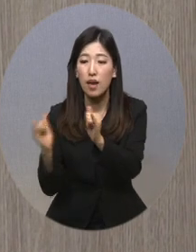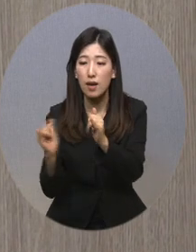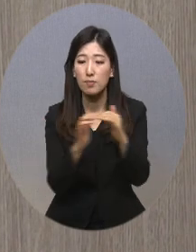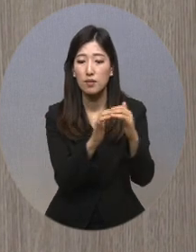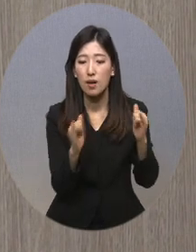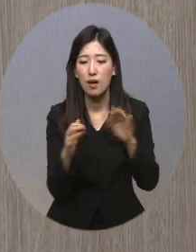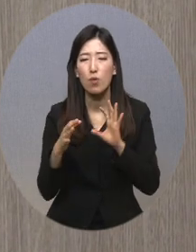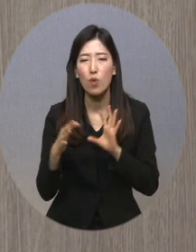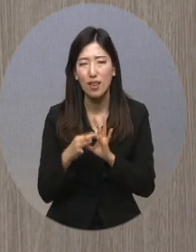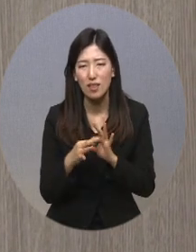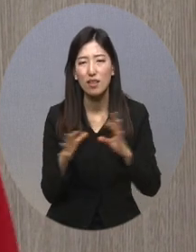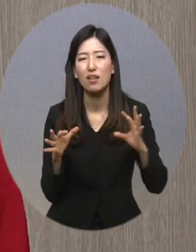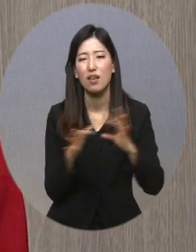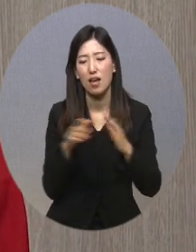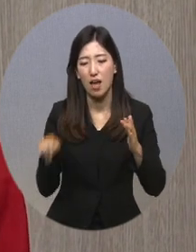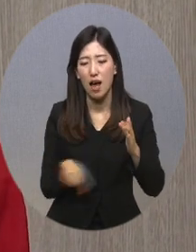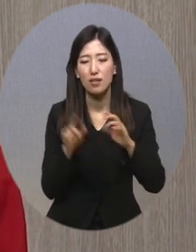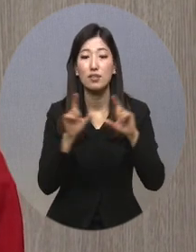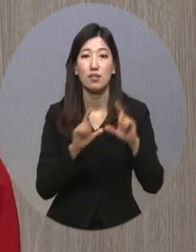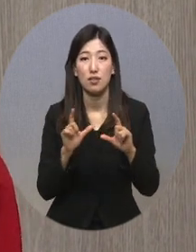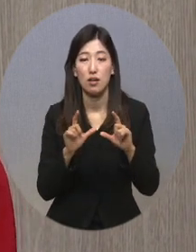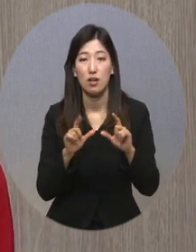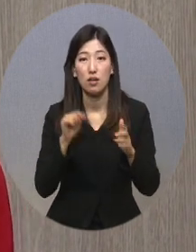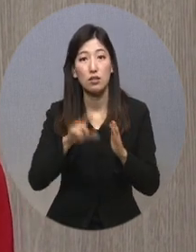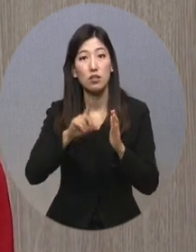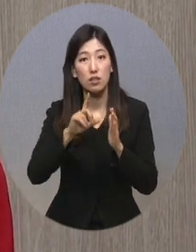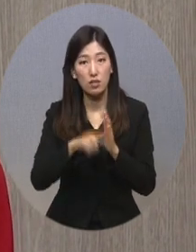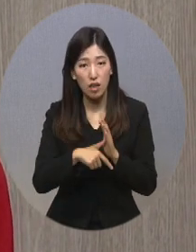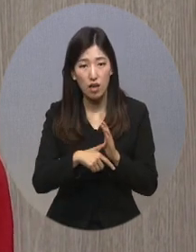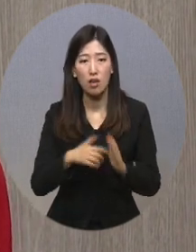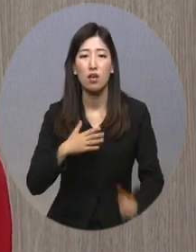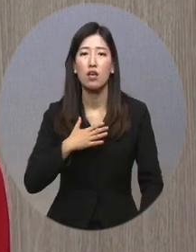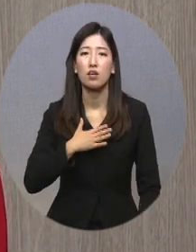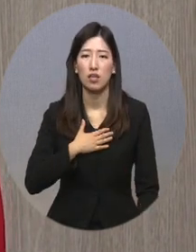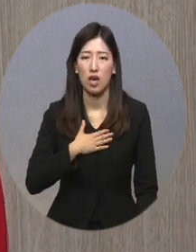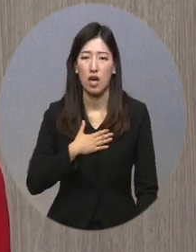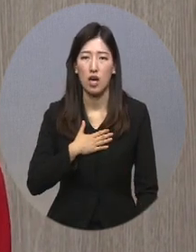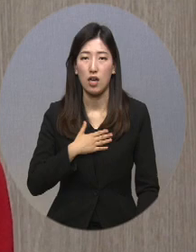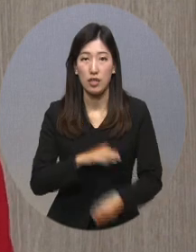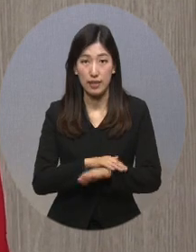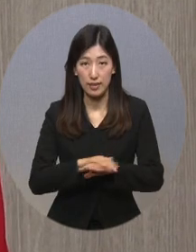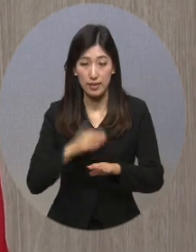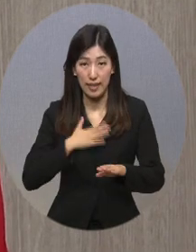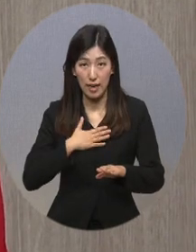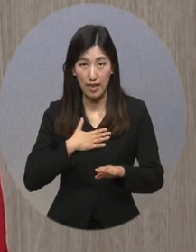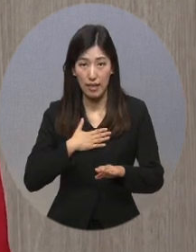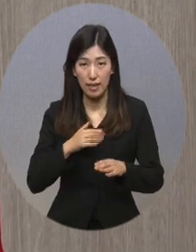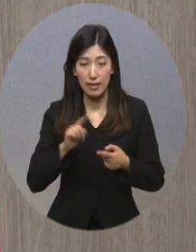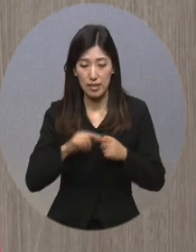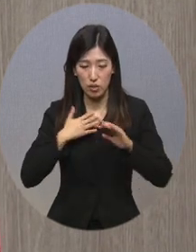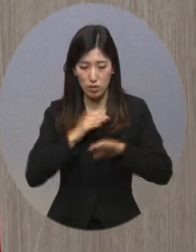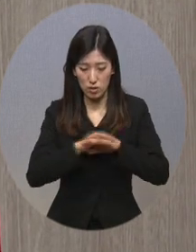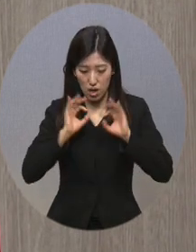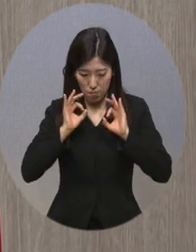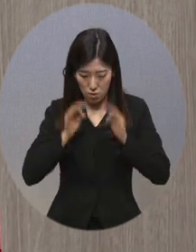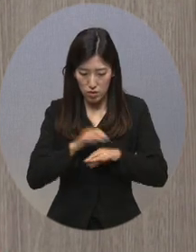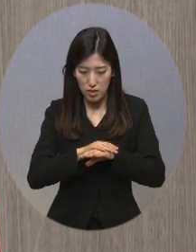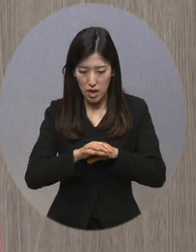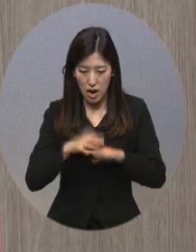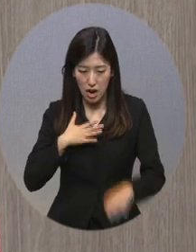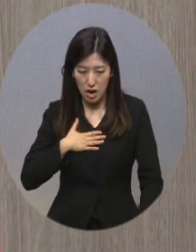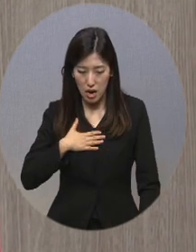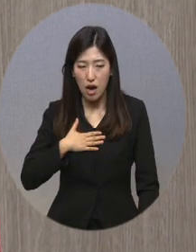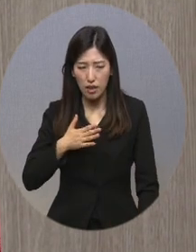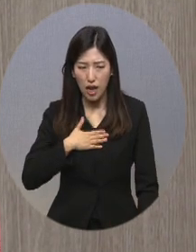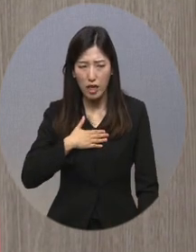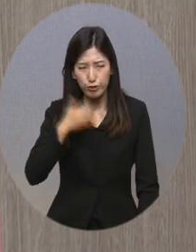때 자신이나 타인을 좀 더 많이 알면 그거에 대한 대처 능력이 생기게